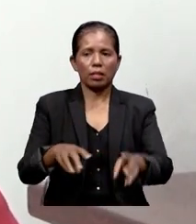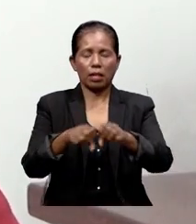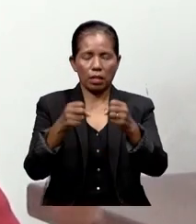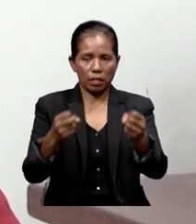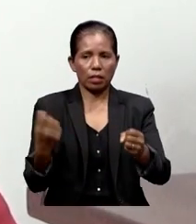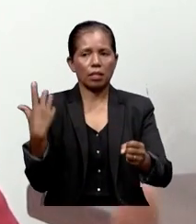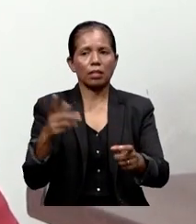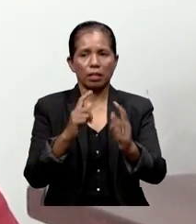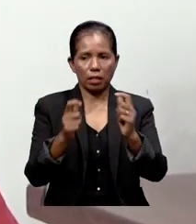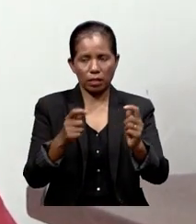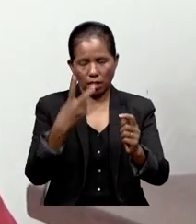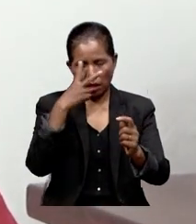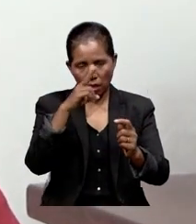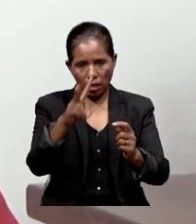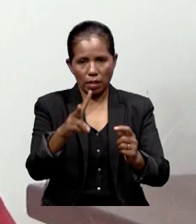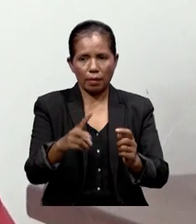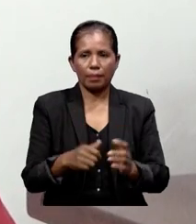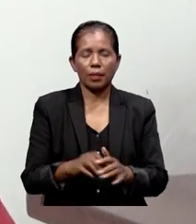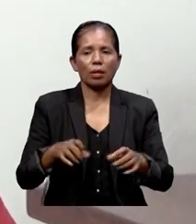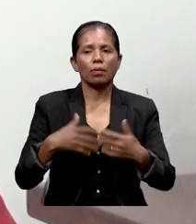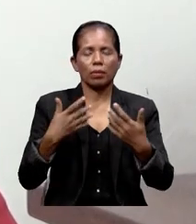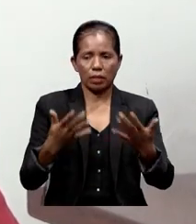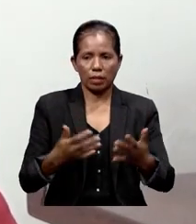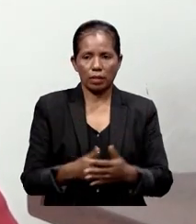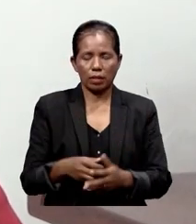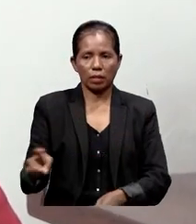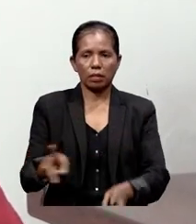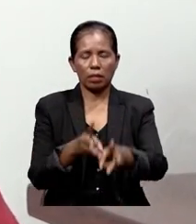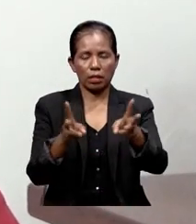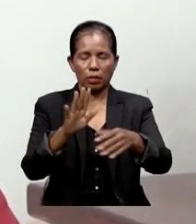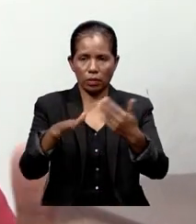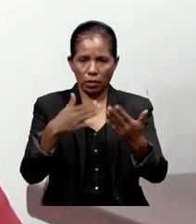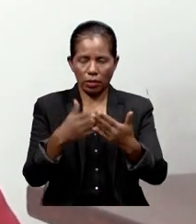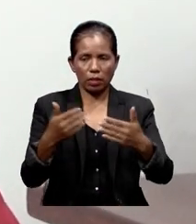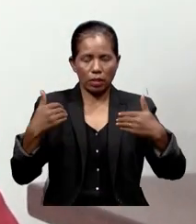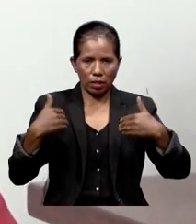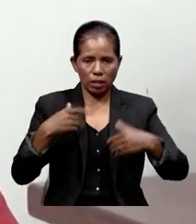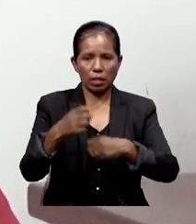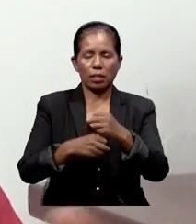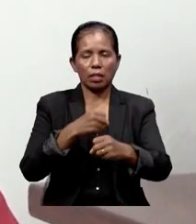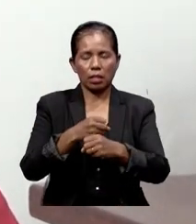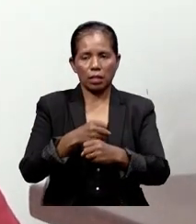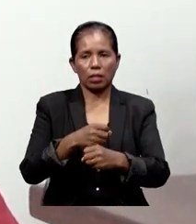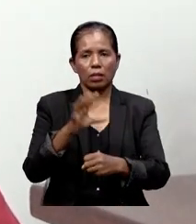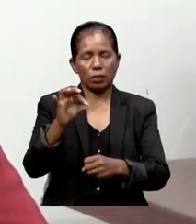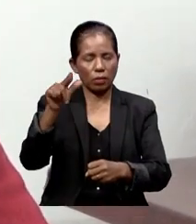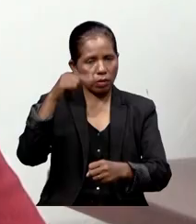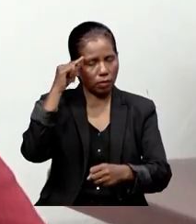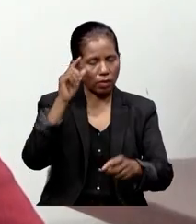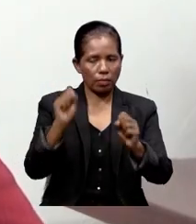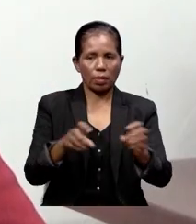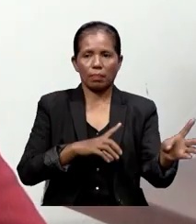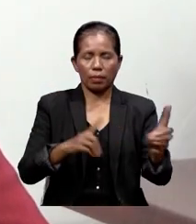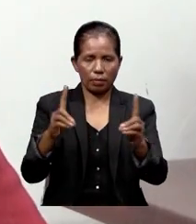tenta obras públicas municipio tenta para onsa estrada ser ne ia mandato non obras ne bele implementa. Es lo